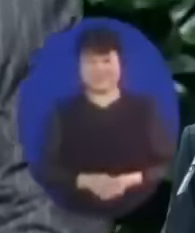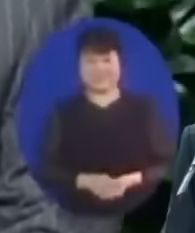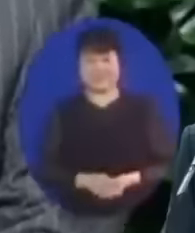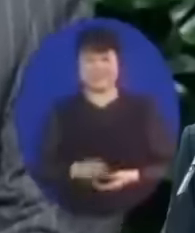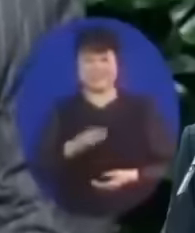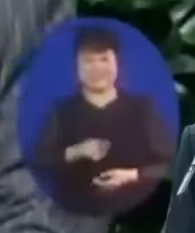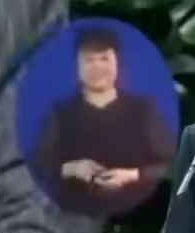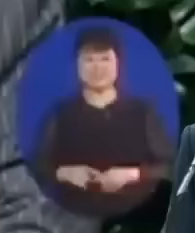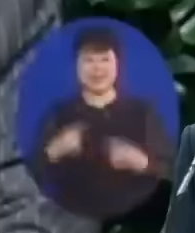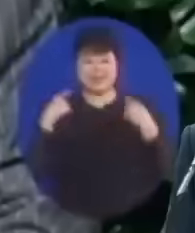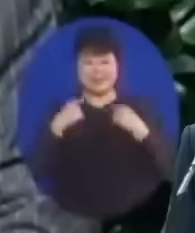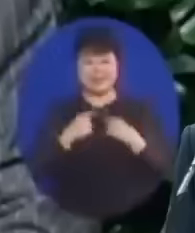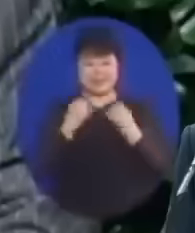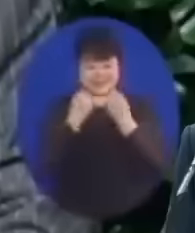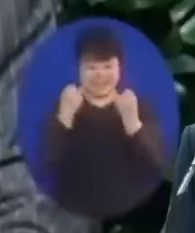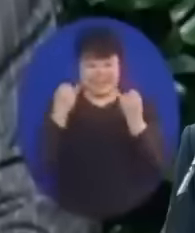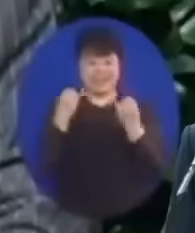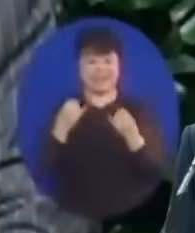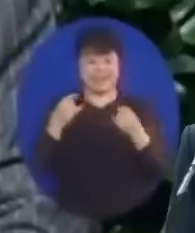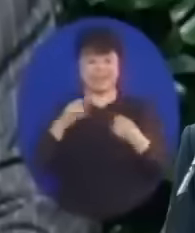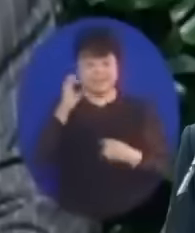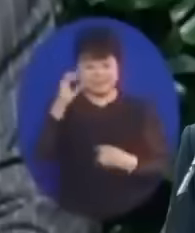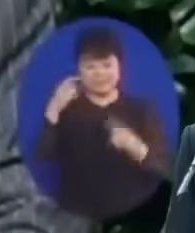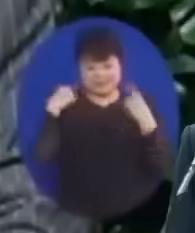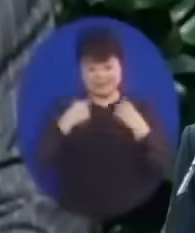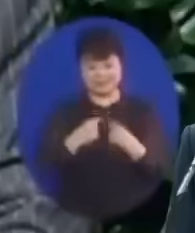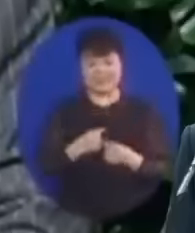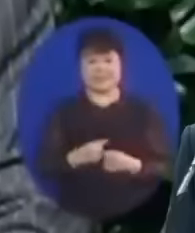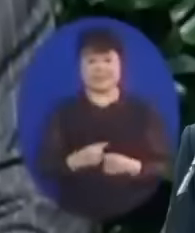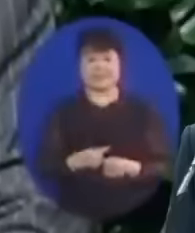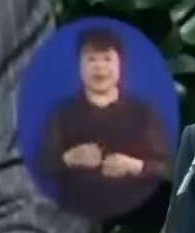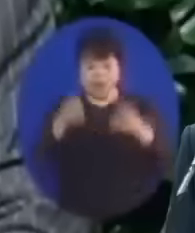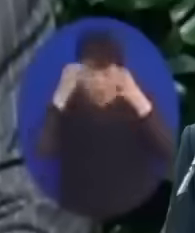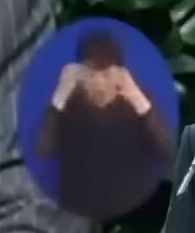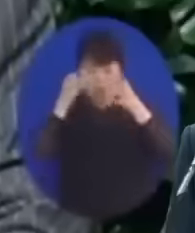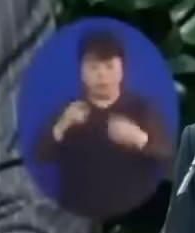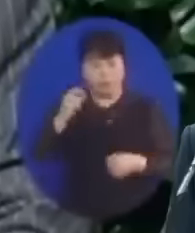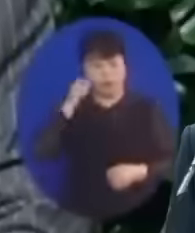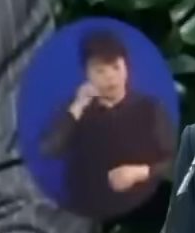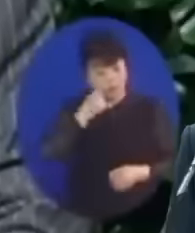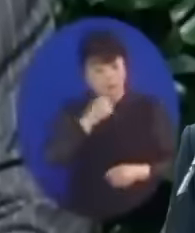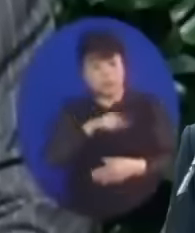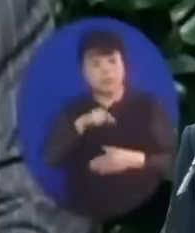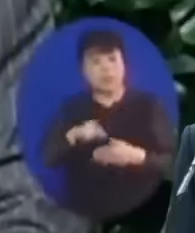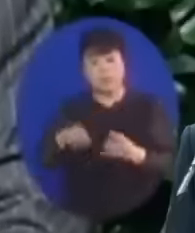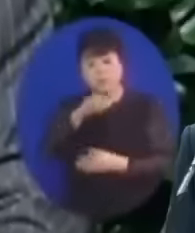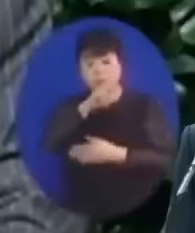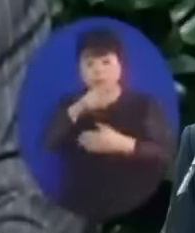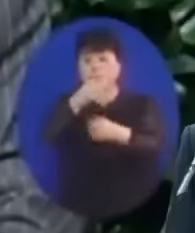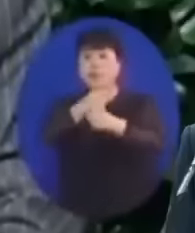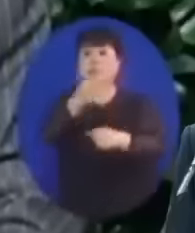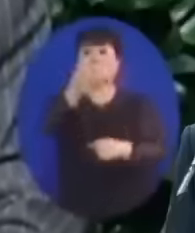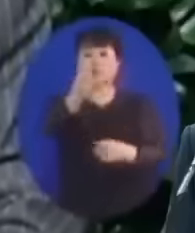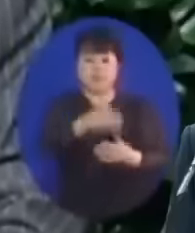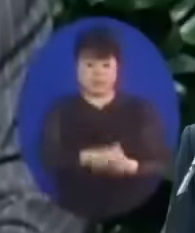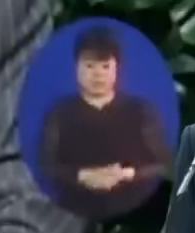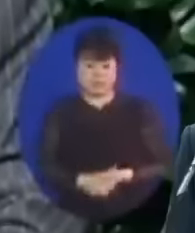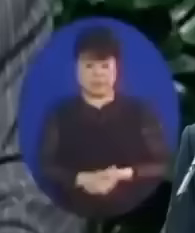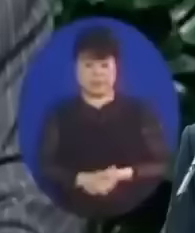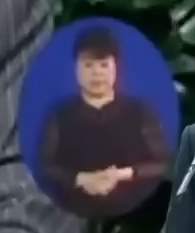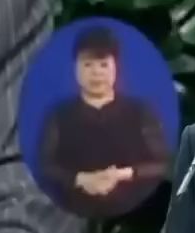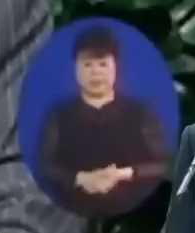테레사는 고통은 성장의 법칙이요 우리 인격은 이 세계의 폭풍의 긴장 속에 만들어진다고 말한